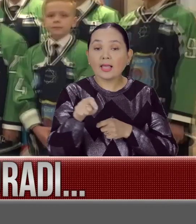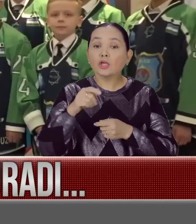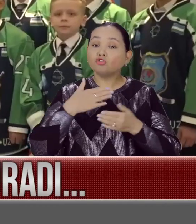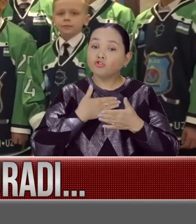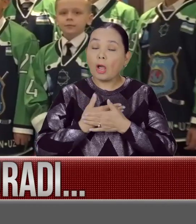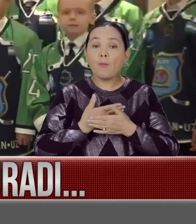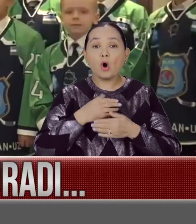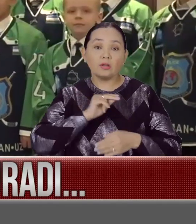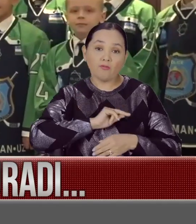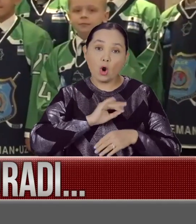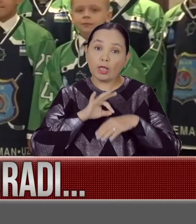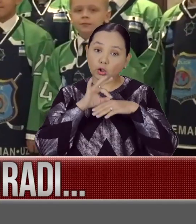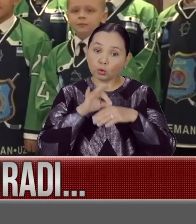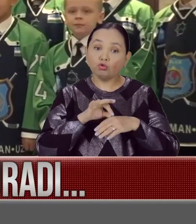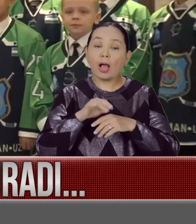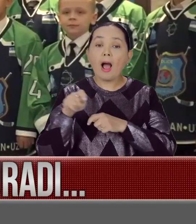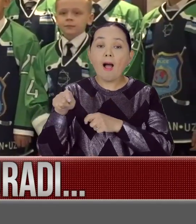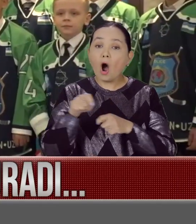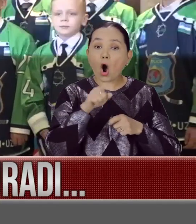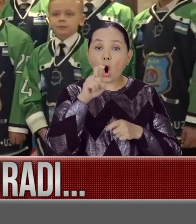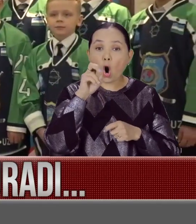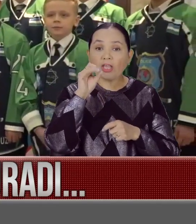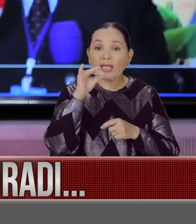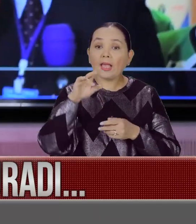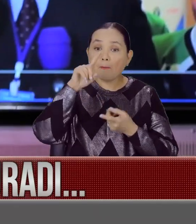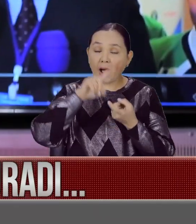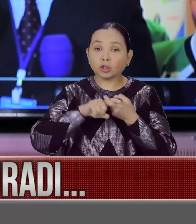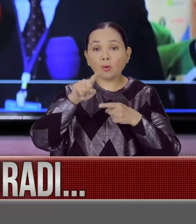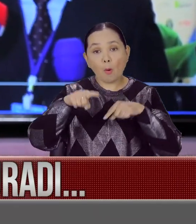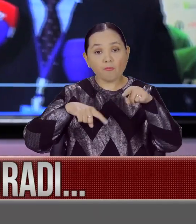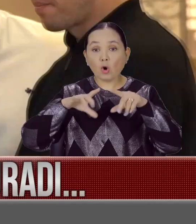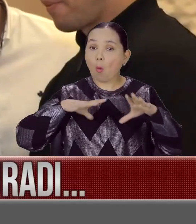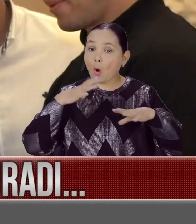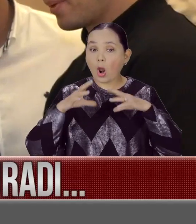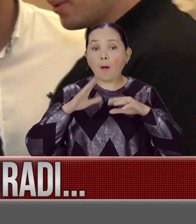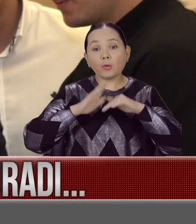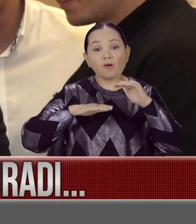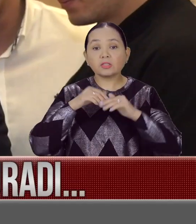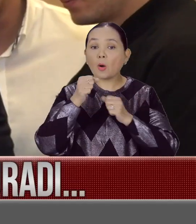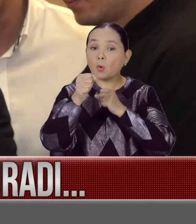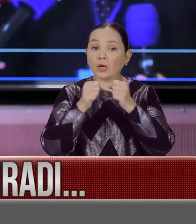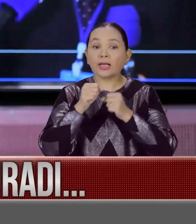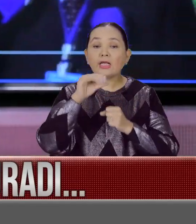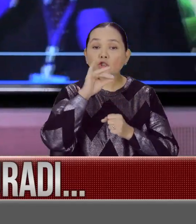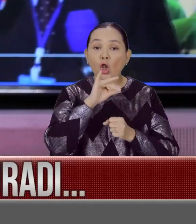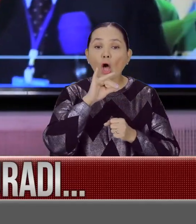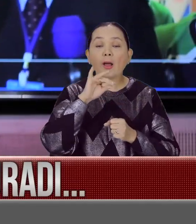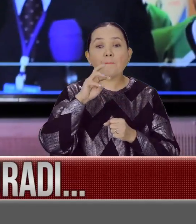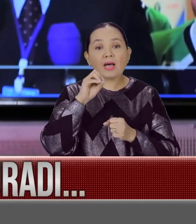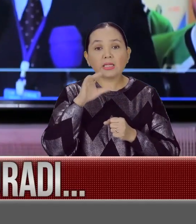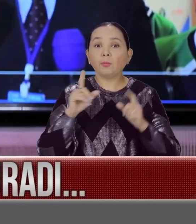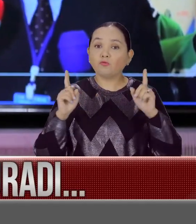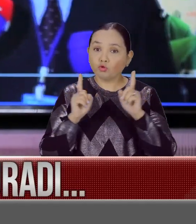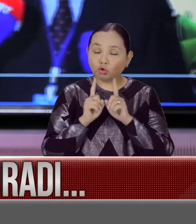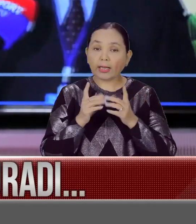jamoada faoliyat yuritishadi. Hokeyga bag'ishlangan tadbirda boks bo'yicha murabbiy va professional bokschi Isroil Madrimovni ham